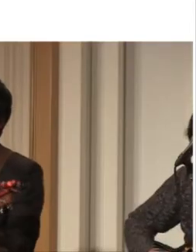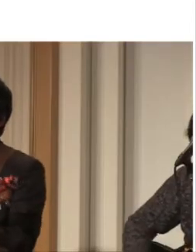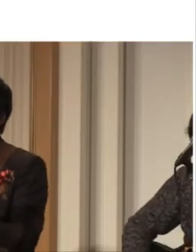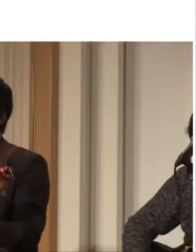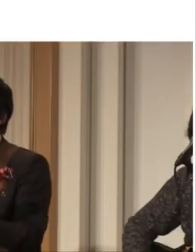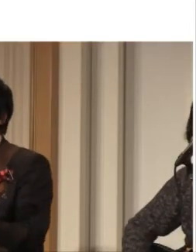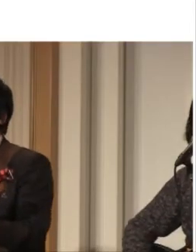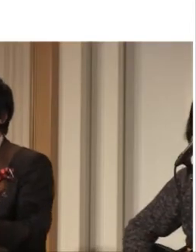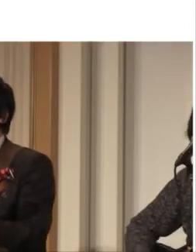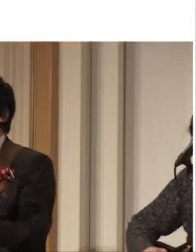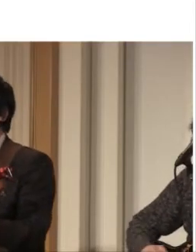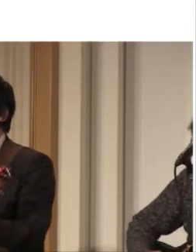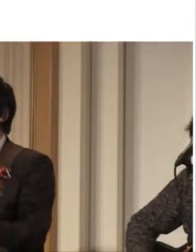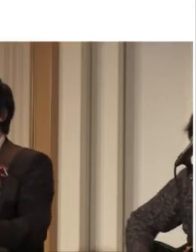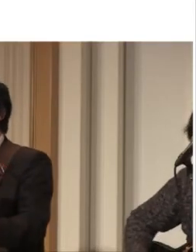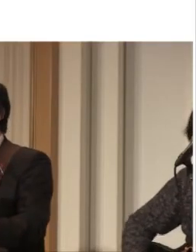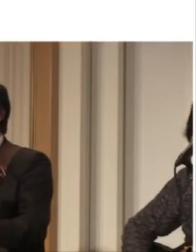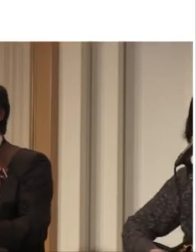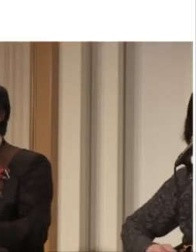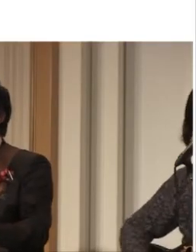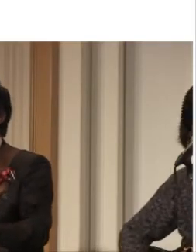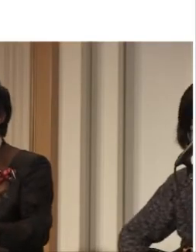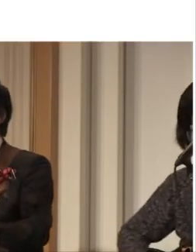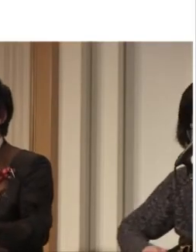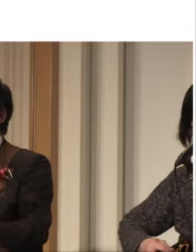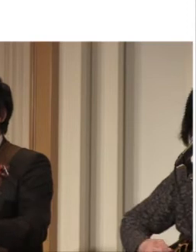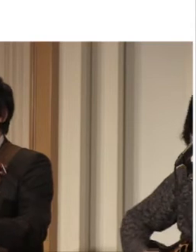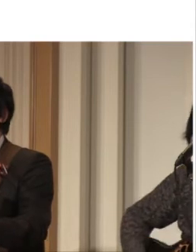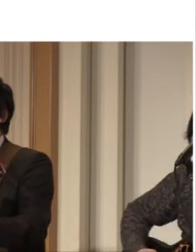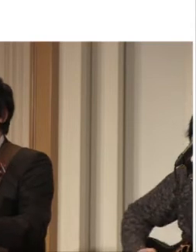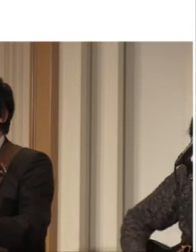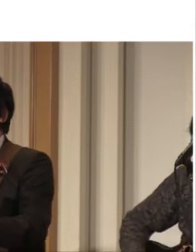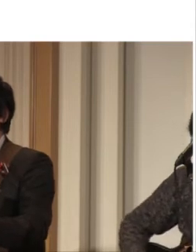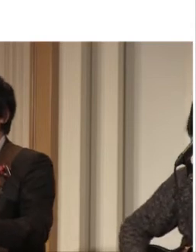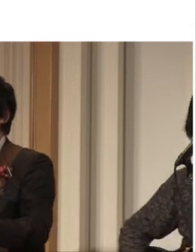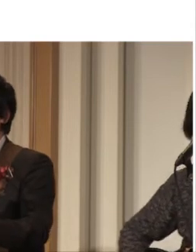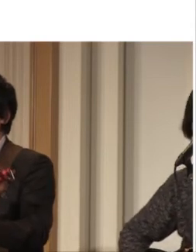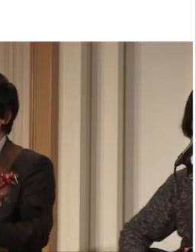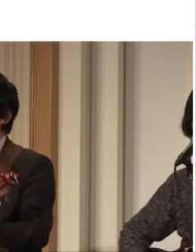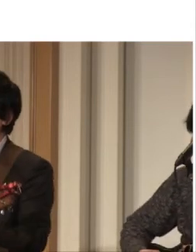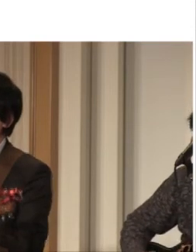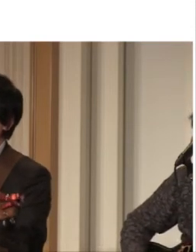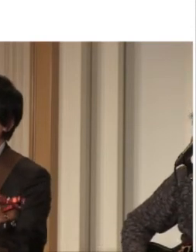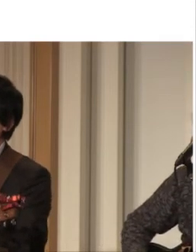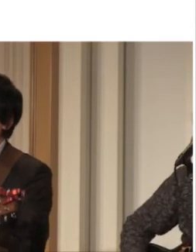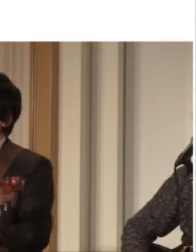咲き誇る花のように